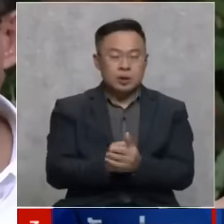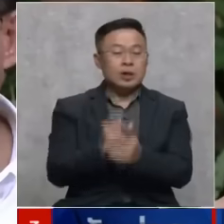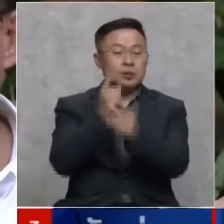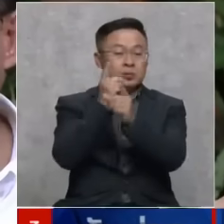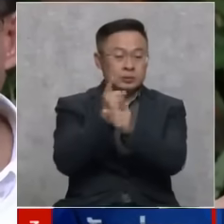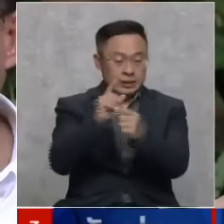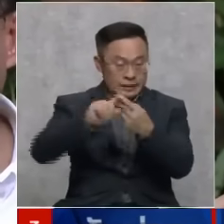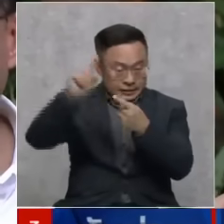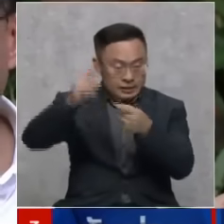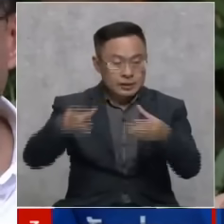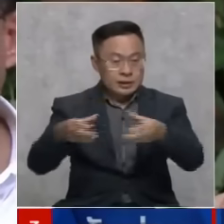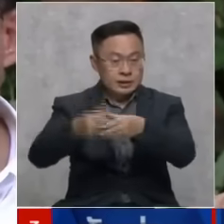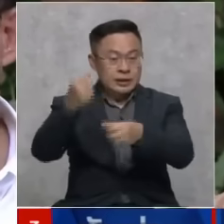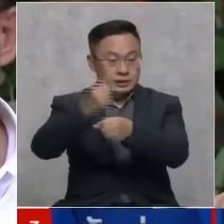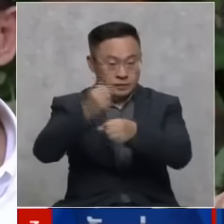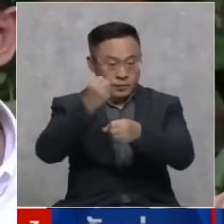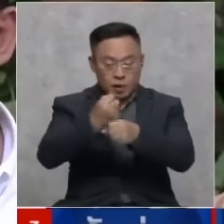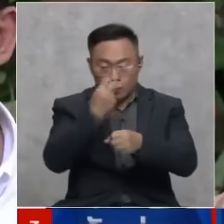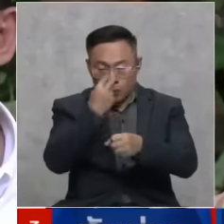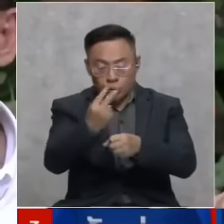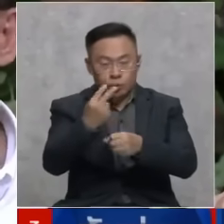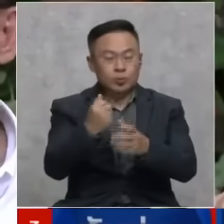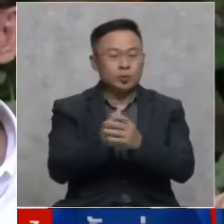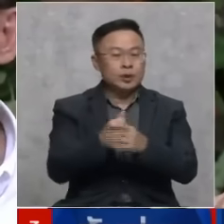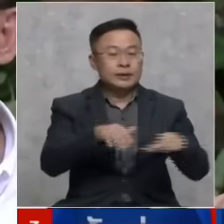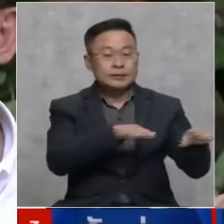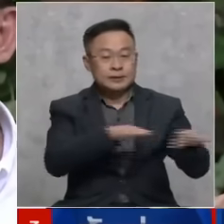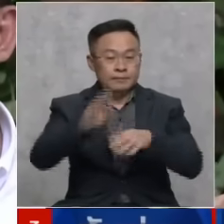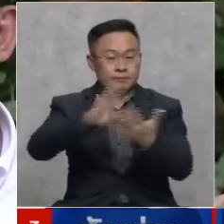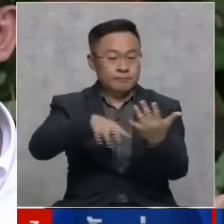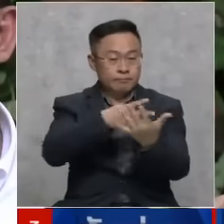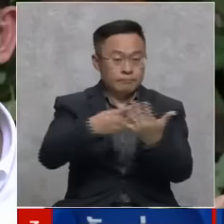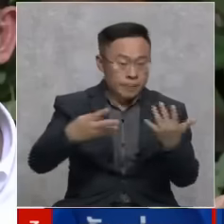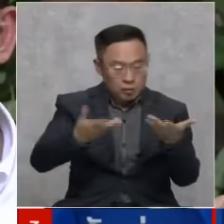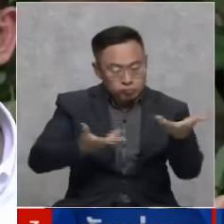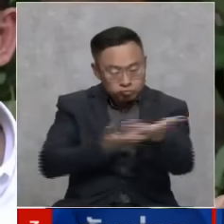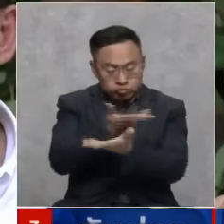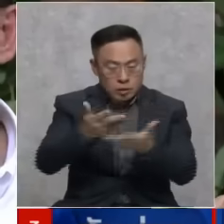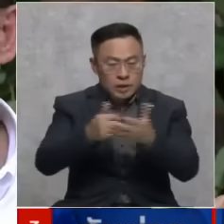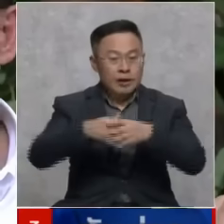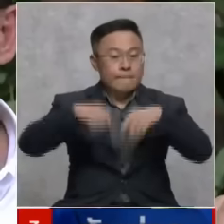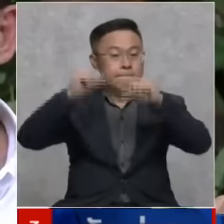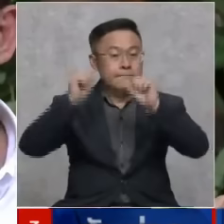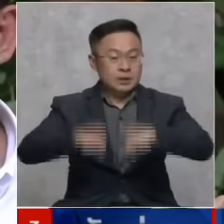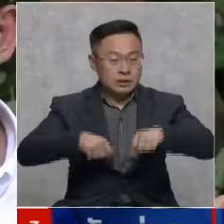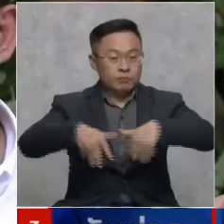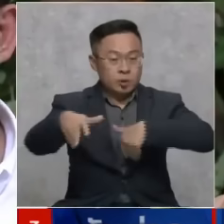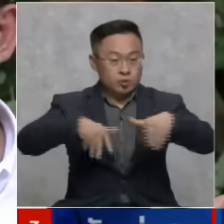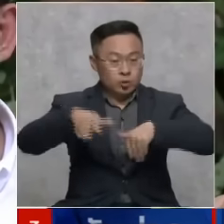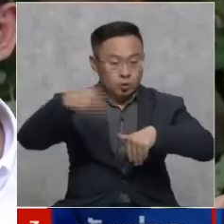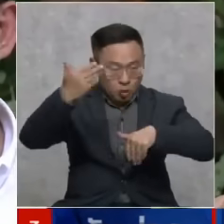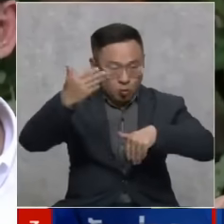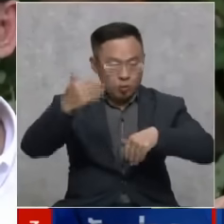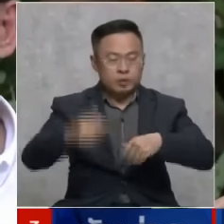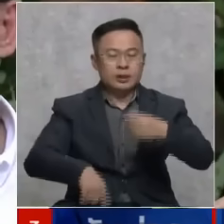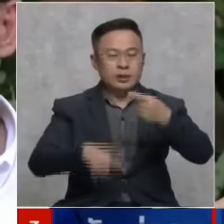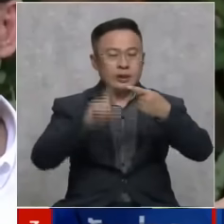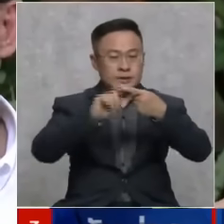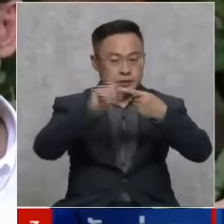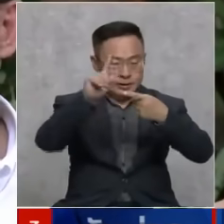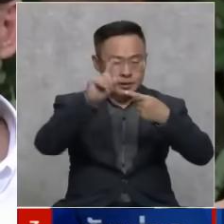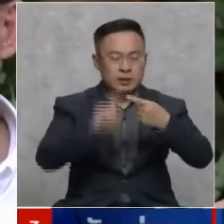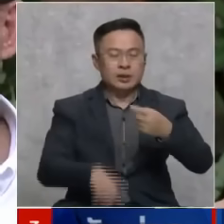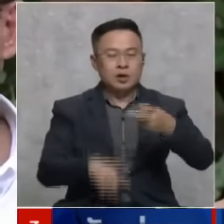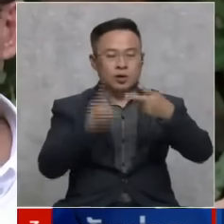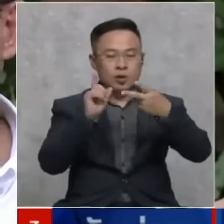ะทำงานเข้ามาเพื่อศึกษาการทำประชามตินะครับแล้วก็นำเข้าสู่สภาซึ่งเป็นเวทีที่ต้องถกกันเรื่องของเห็นความคิดเห็นที่